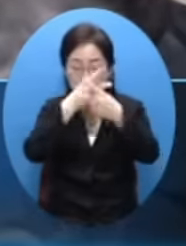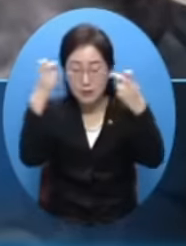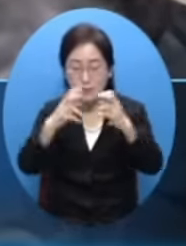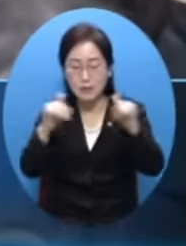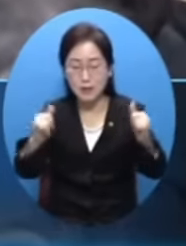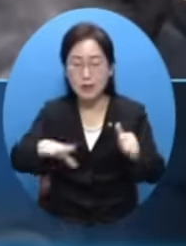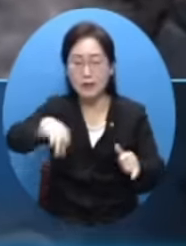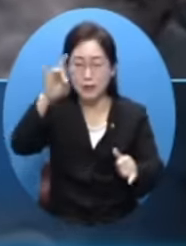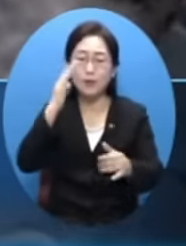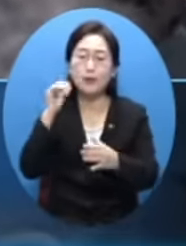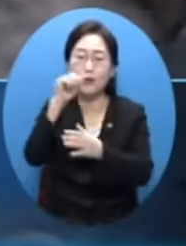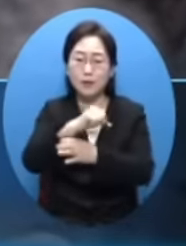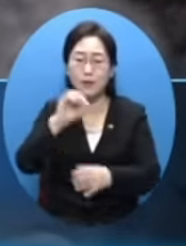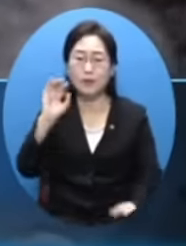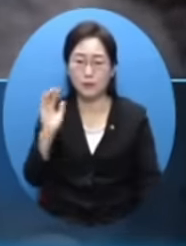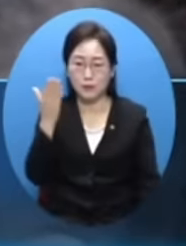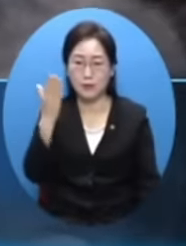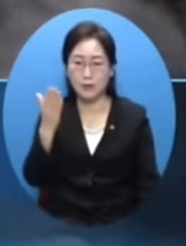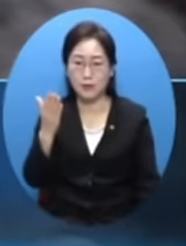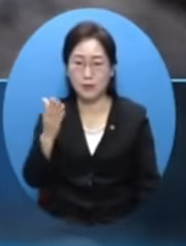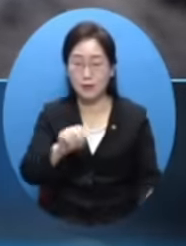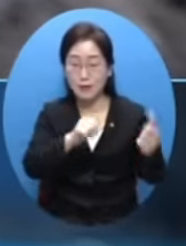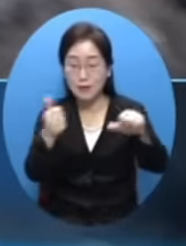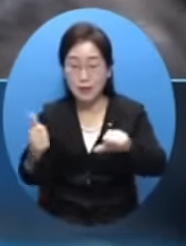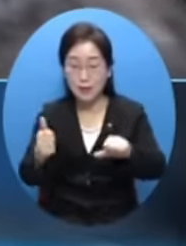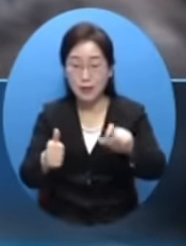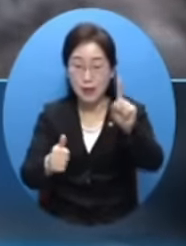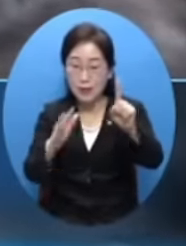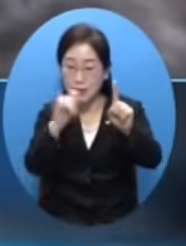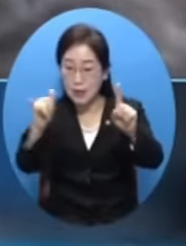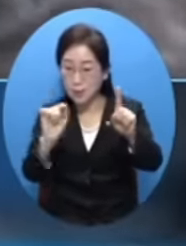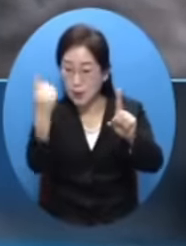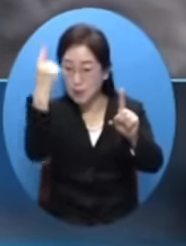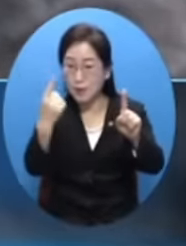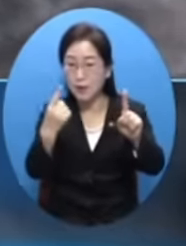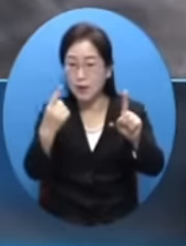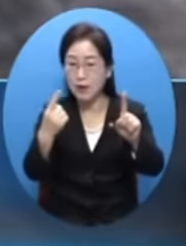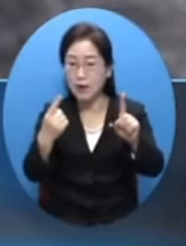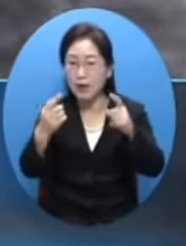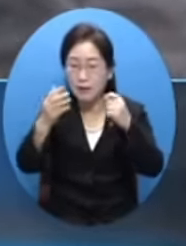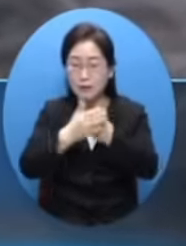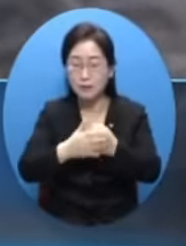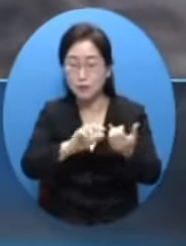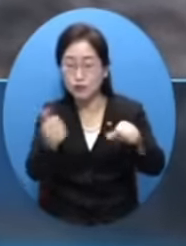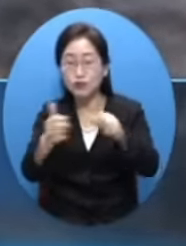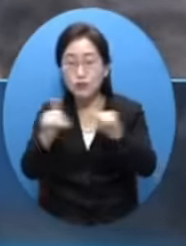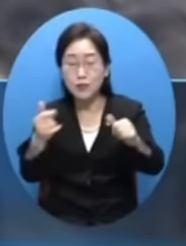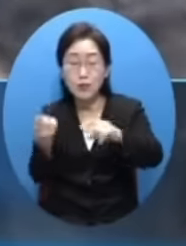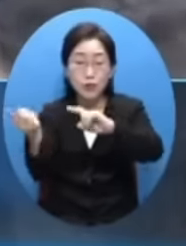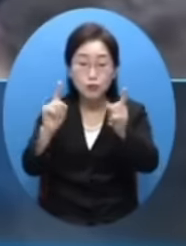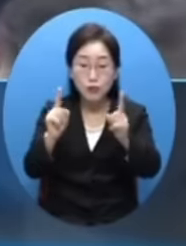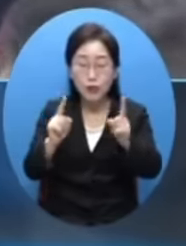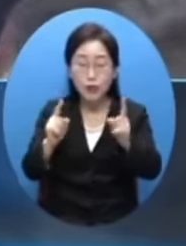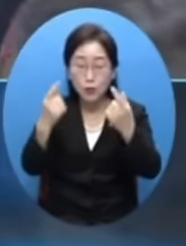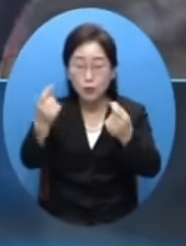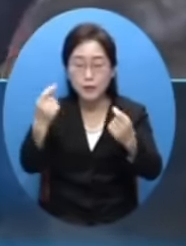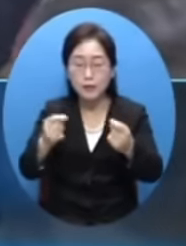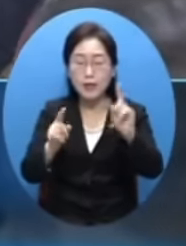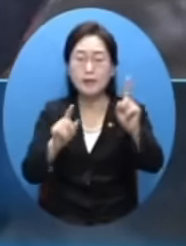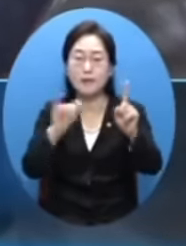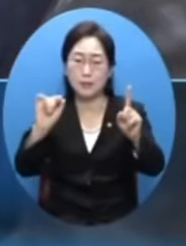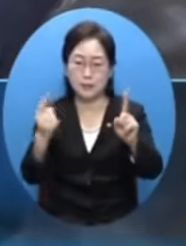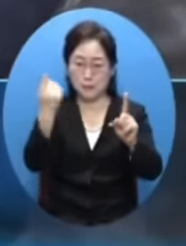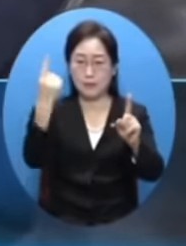잠자는 자들의 첫 열매가 되셨도다. 사망이 한 사람으로 말미암았으니 죽은 자의 부활도 한 사람으로